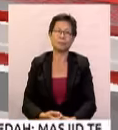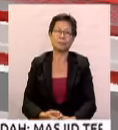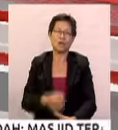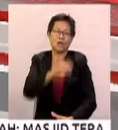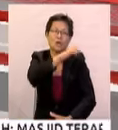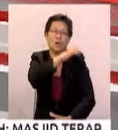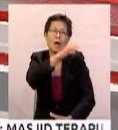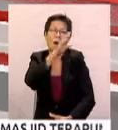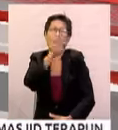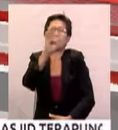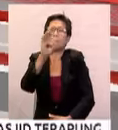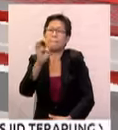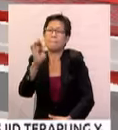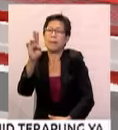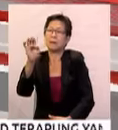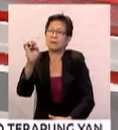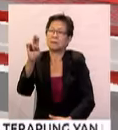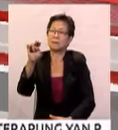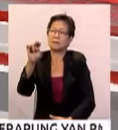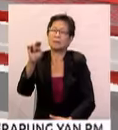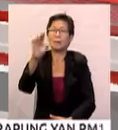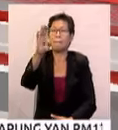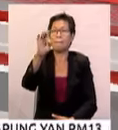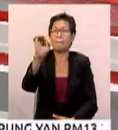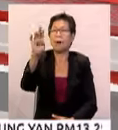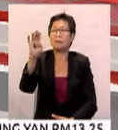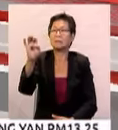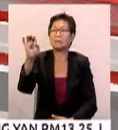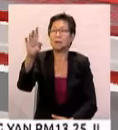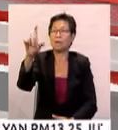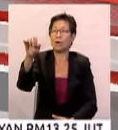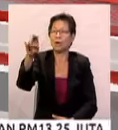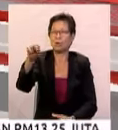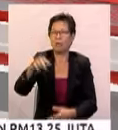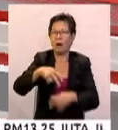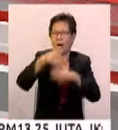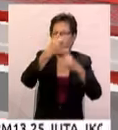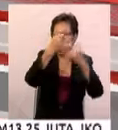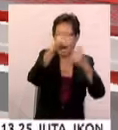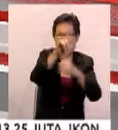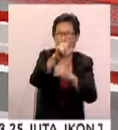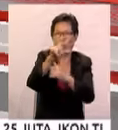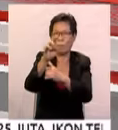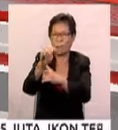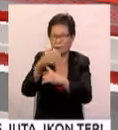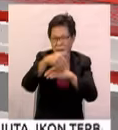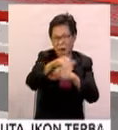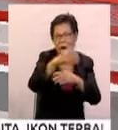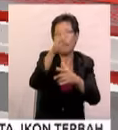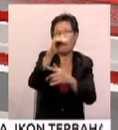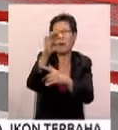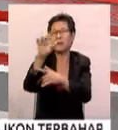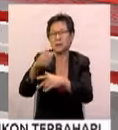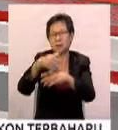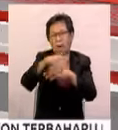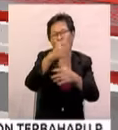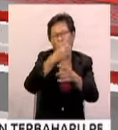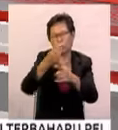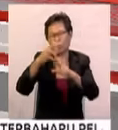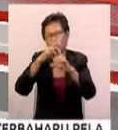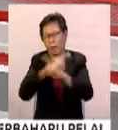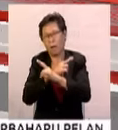Jurulatih Barcelona Ernesto Valverde belum pasti sama ada akan menurunkan Lionel Messi ataupun merehatkan Messi dalam pertemuan perlawanan ke-30